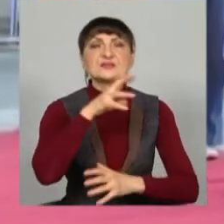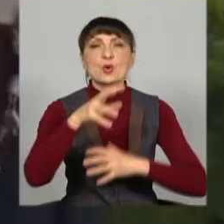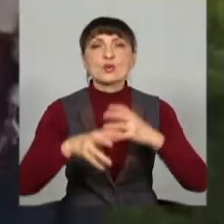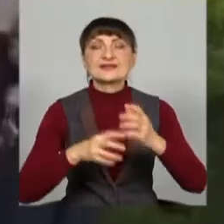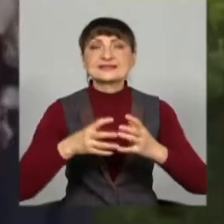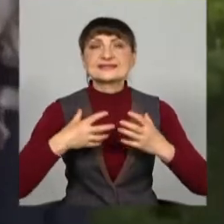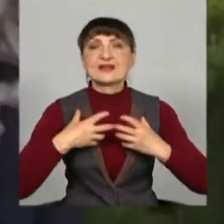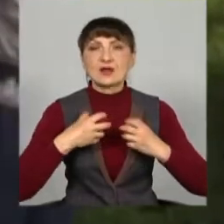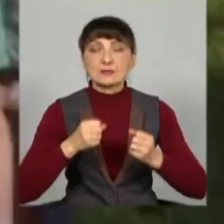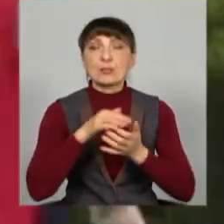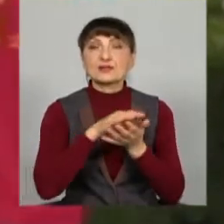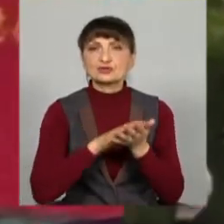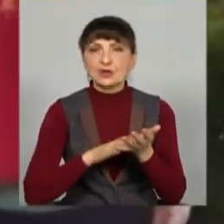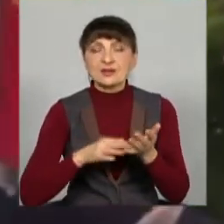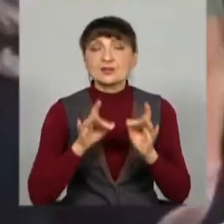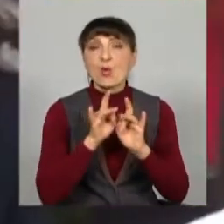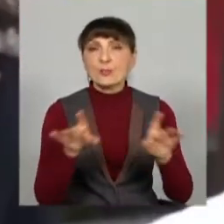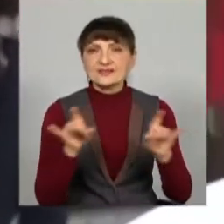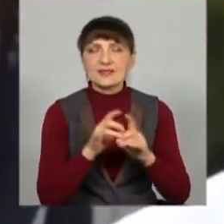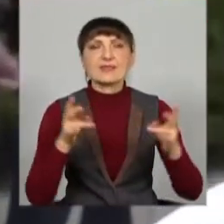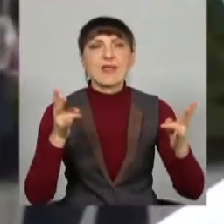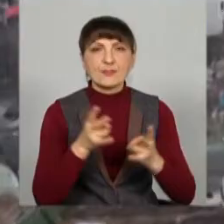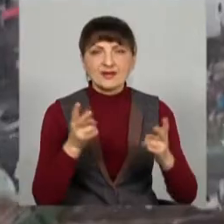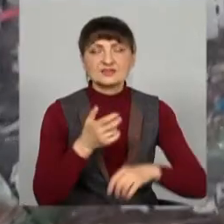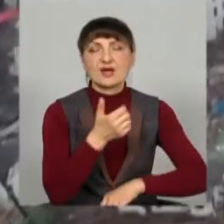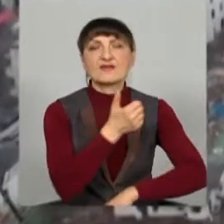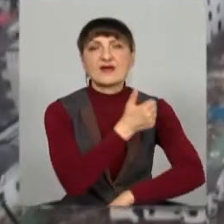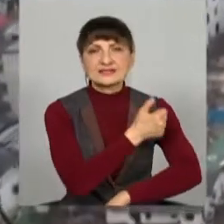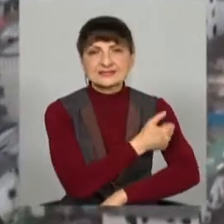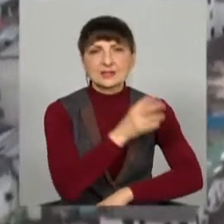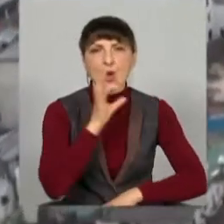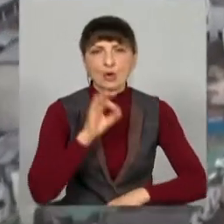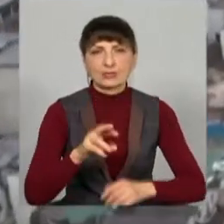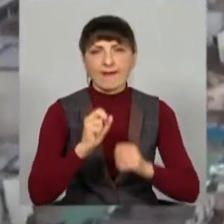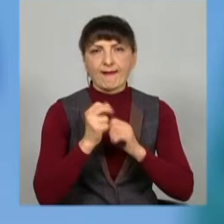организации здравоохранения продолжает объяснять необходимость вакцинации от ковида.